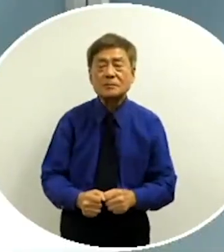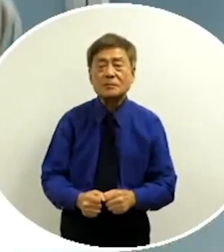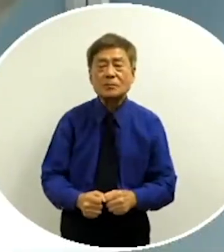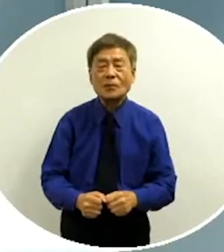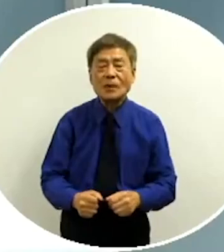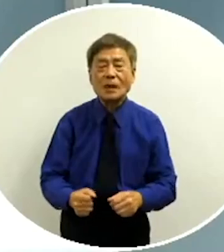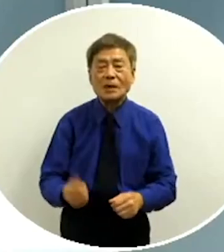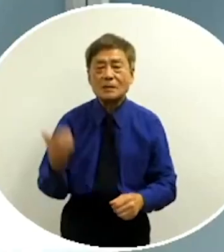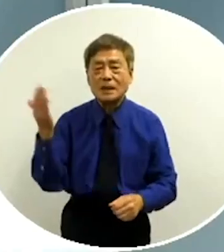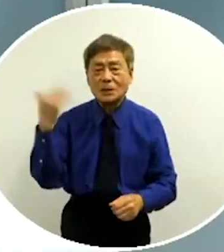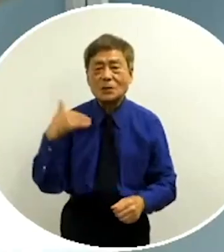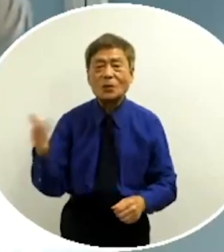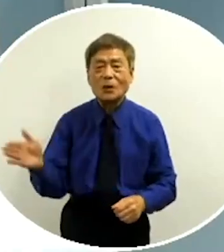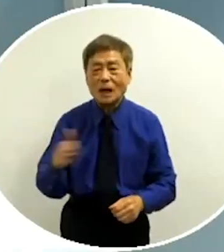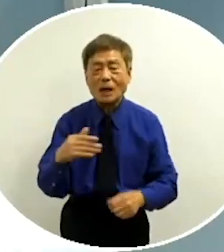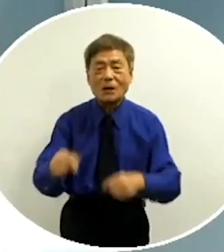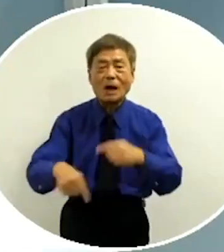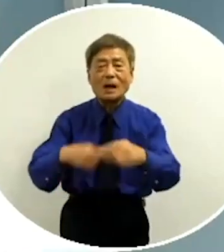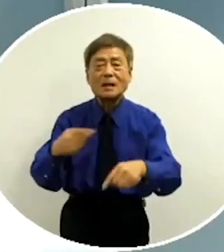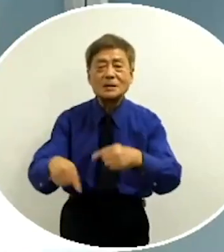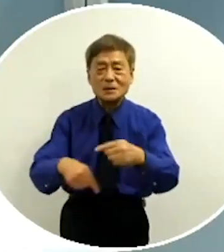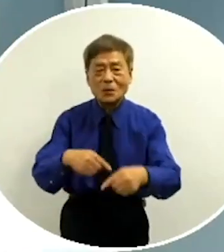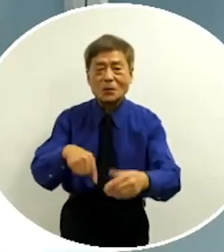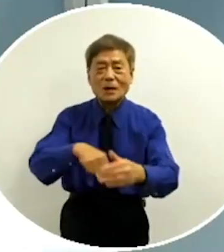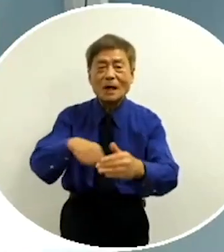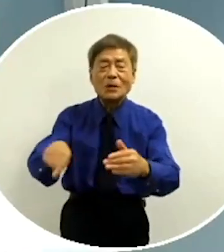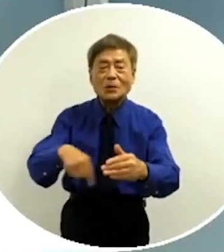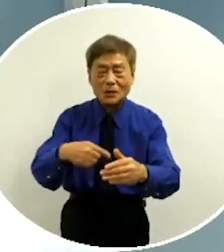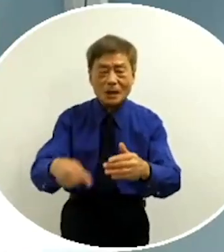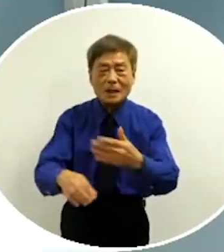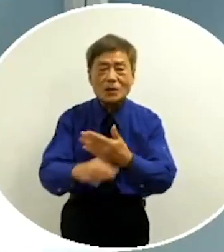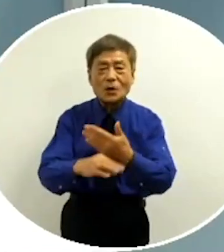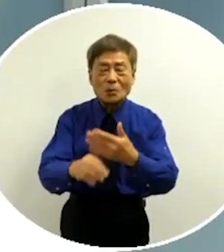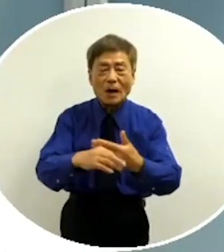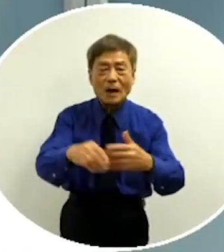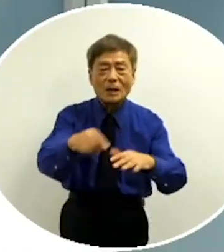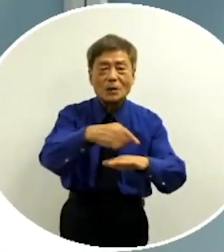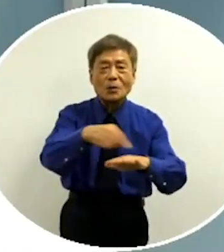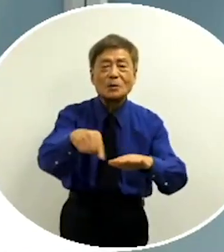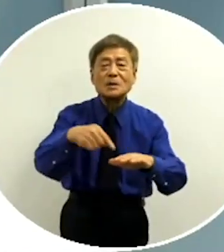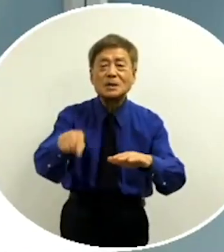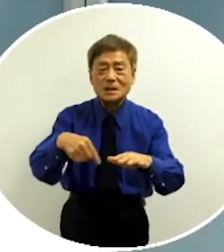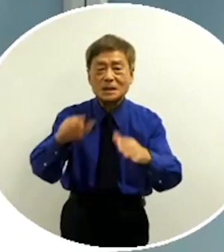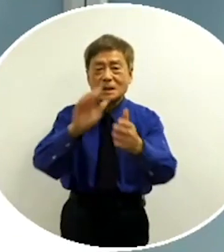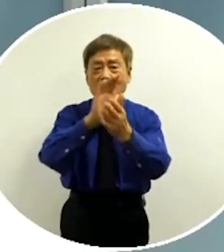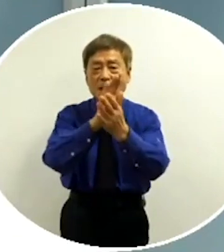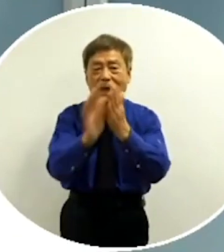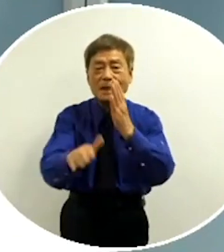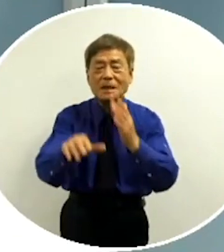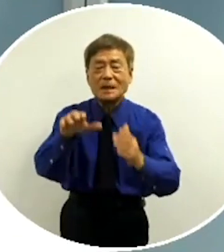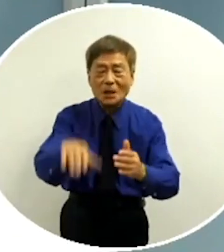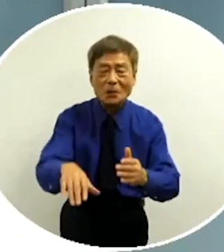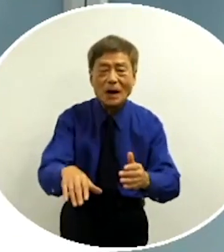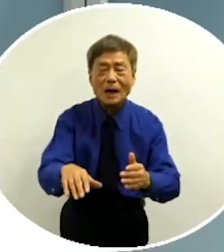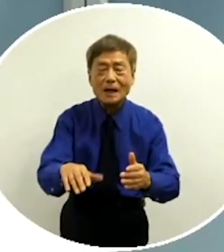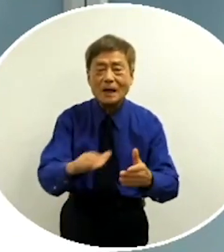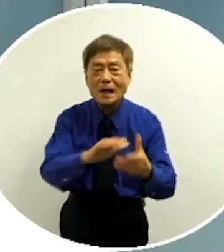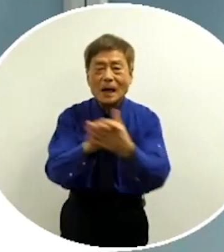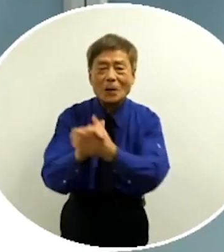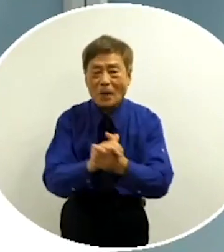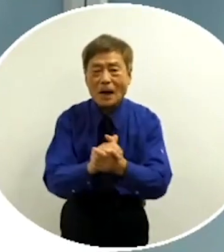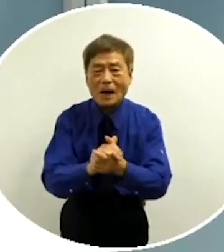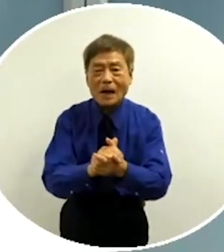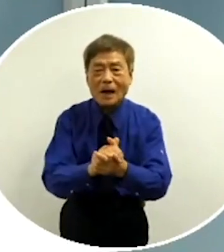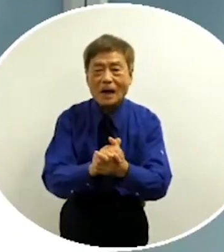今の話の流れでちょっと恐縮なんですけど栃木県ではパートナーズがまあ膝を突き合わせたりリモートであっ